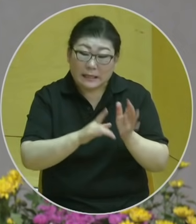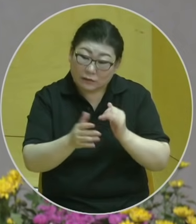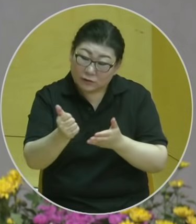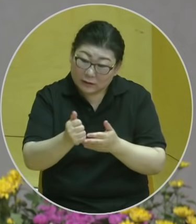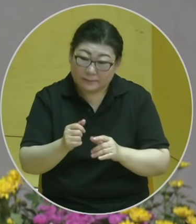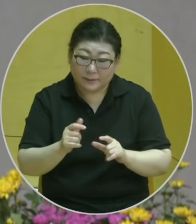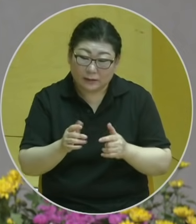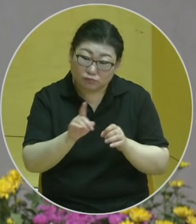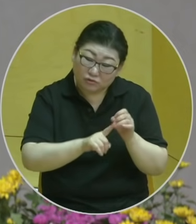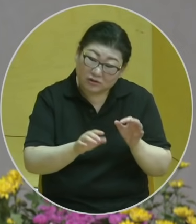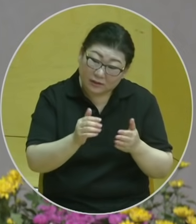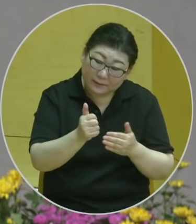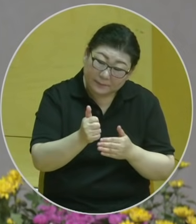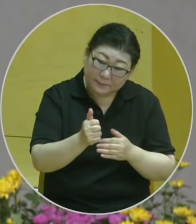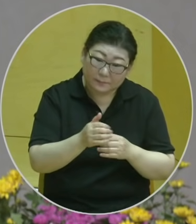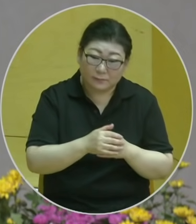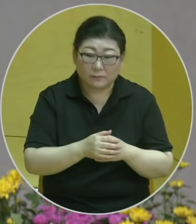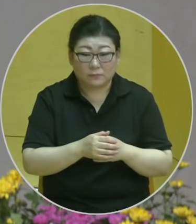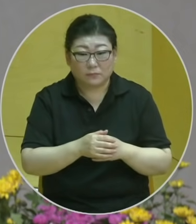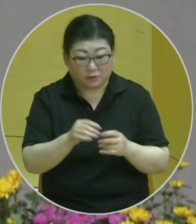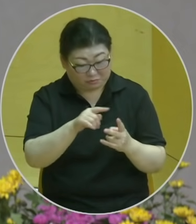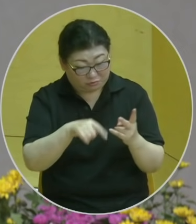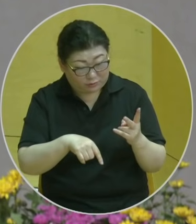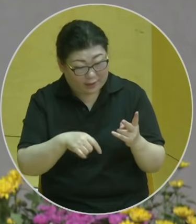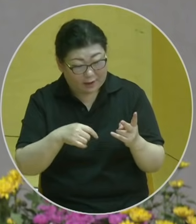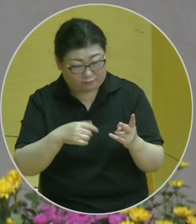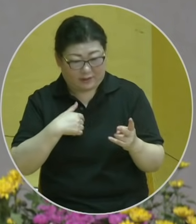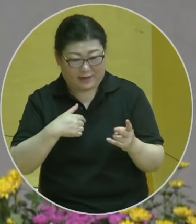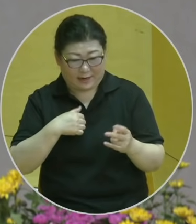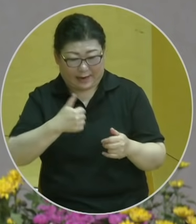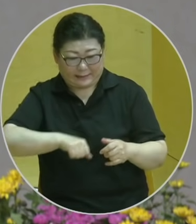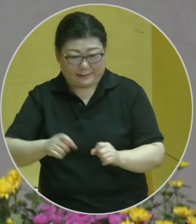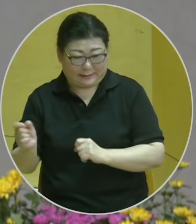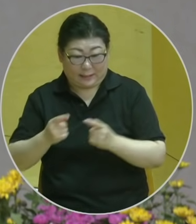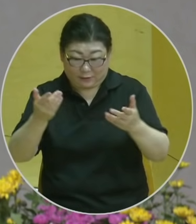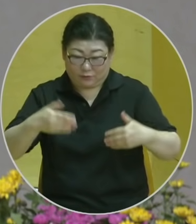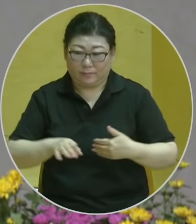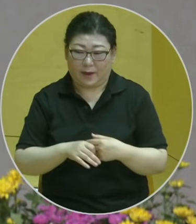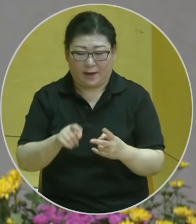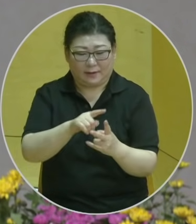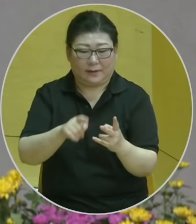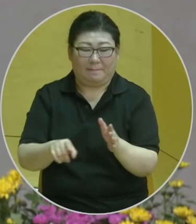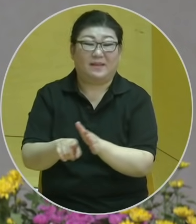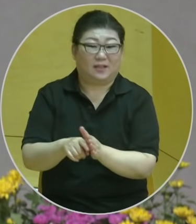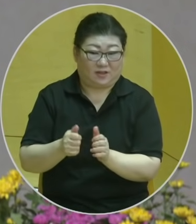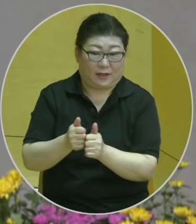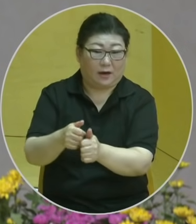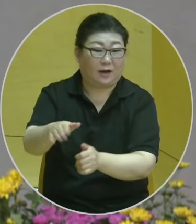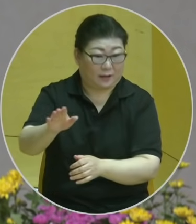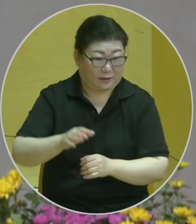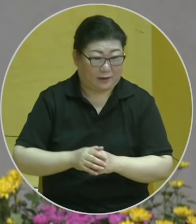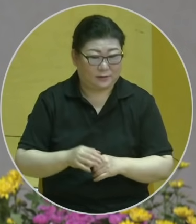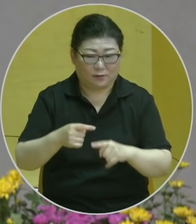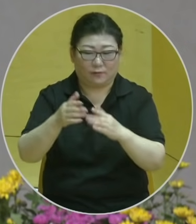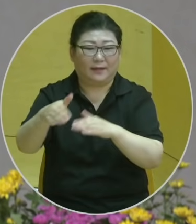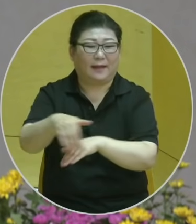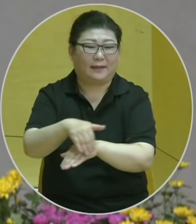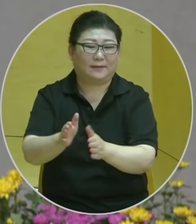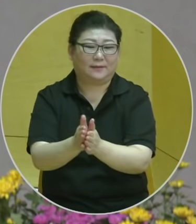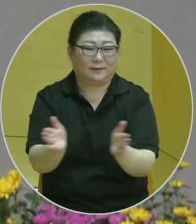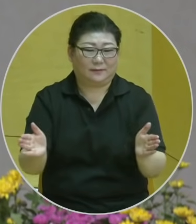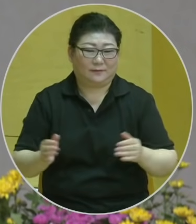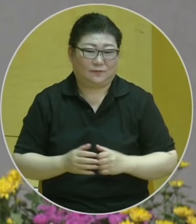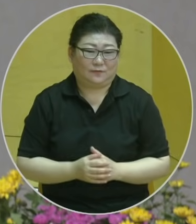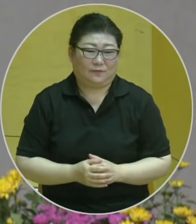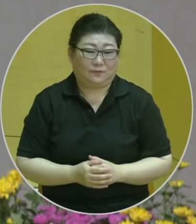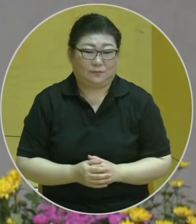내가 믿겠다고 했는데 예수를 믿어보라고 하니까 예수님을 믿게 된 거예요. 교회를 나가게 된 겁니다. 처음 신앙생활을 하게 됐죠.